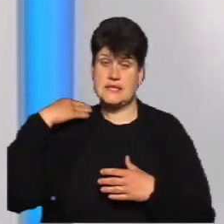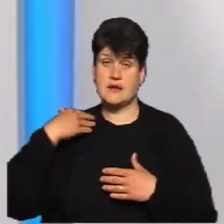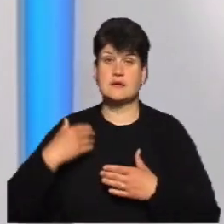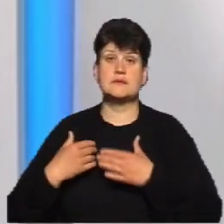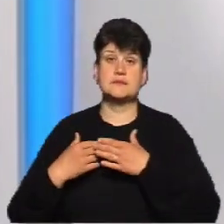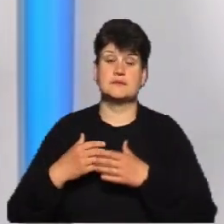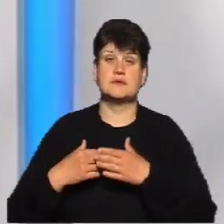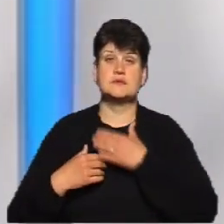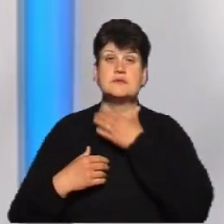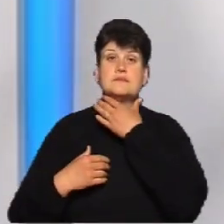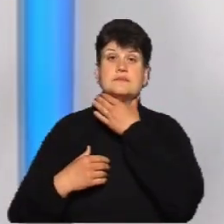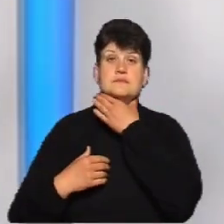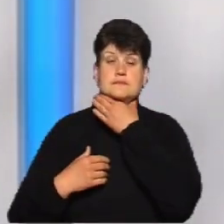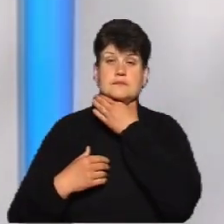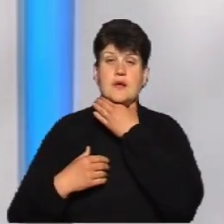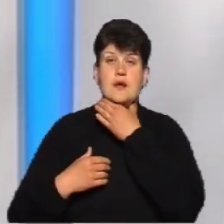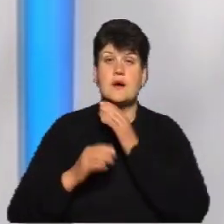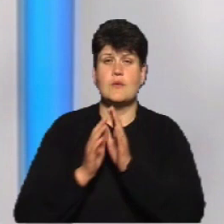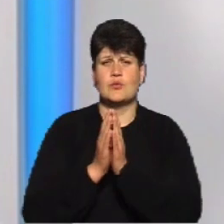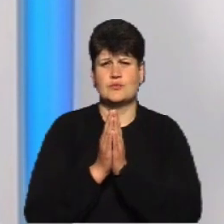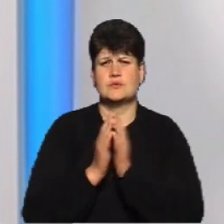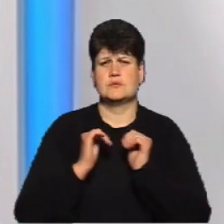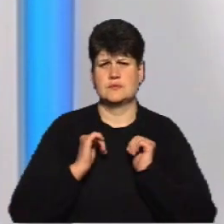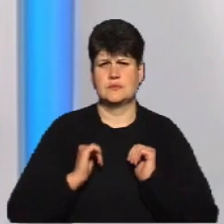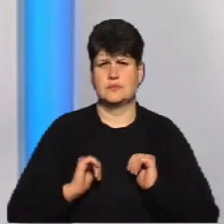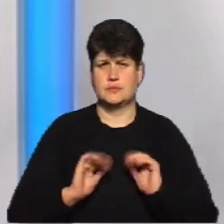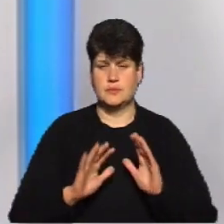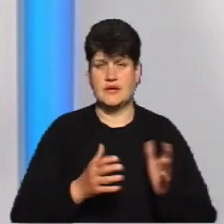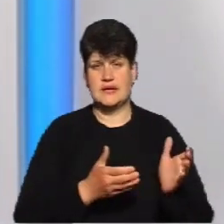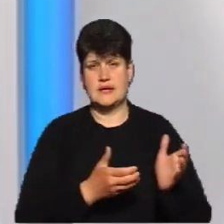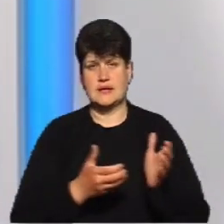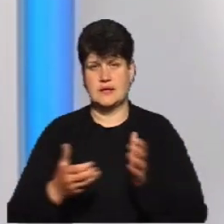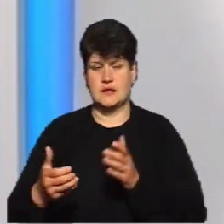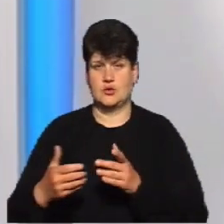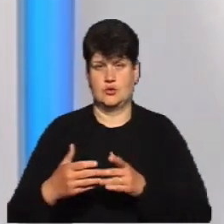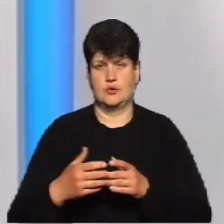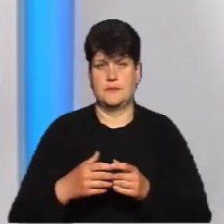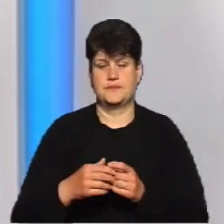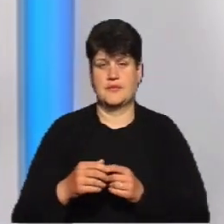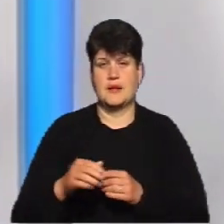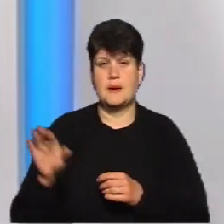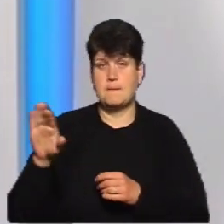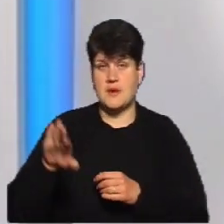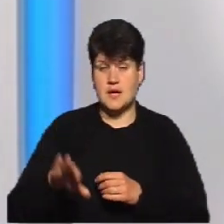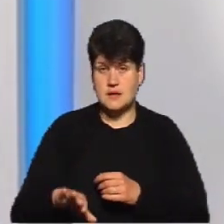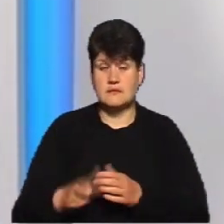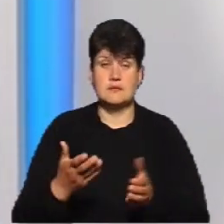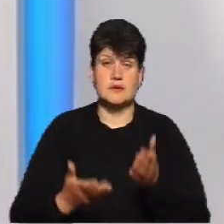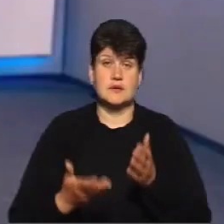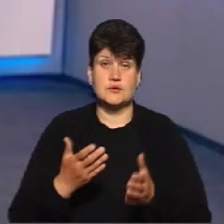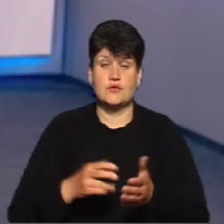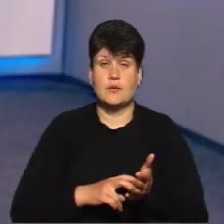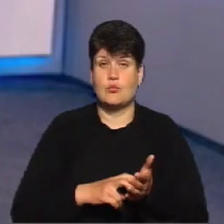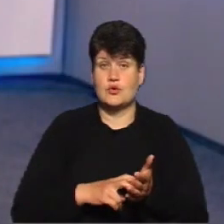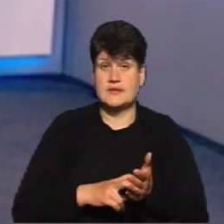за шию, попросіть розслабитися і тягніть її до берега. Ну, якщо ви там чи боїтеся, чи не